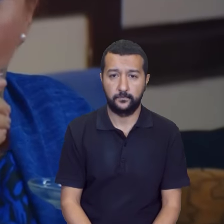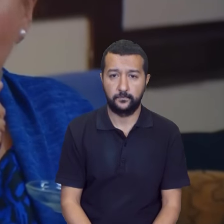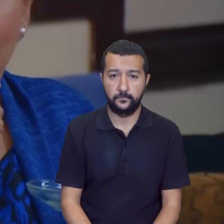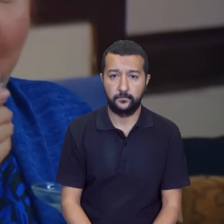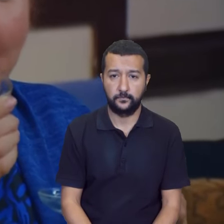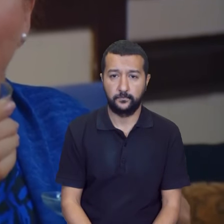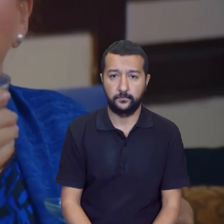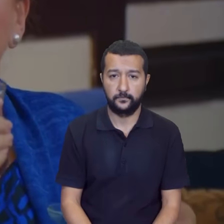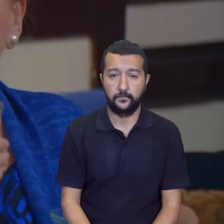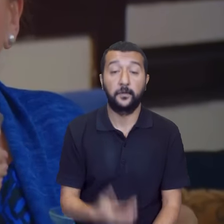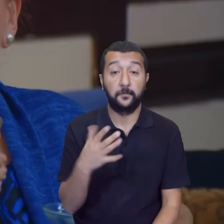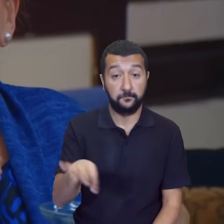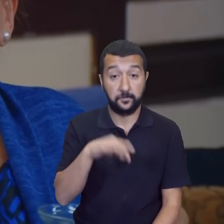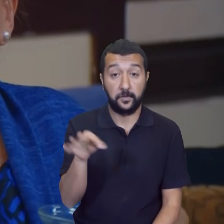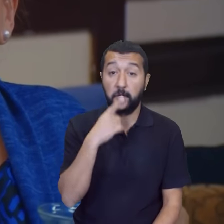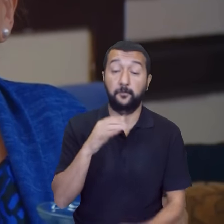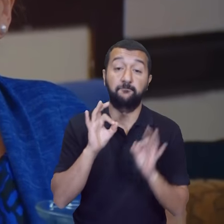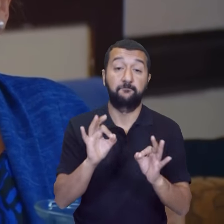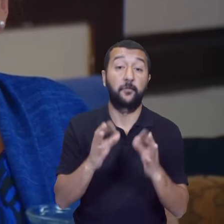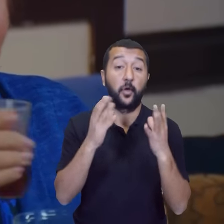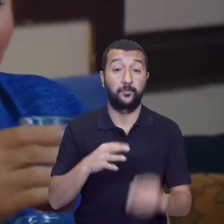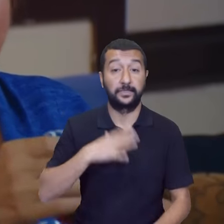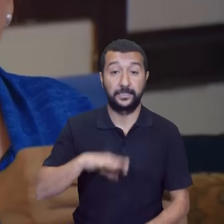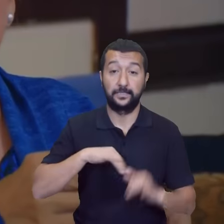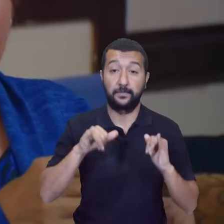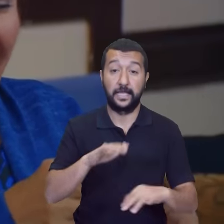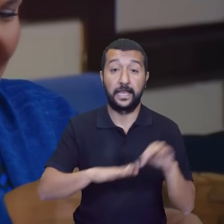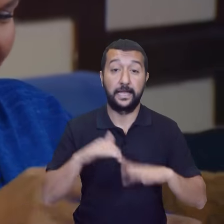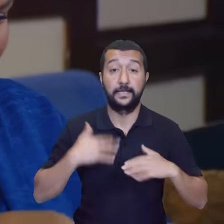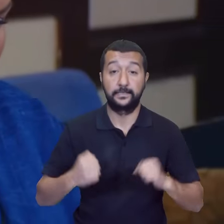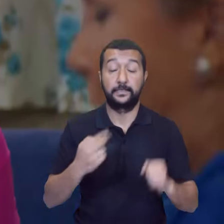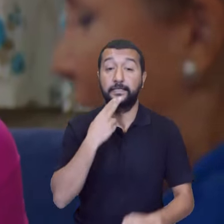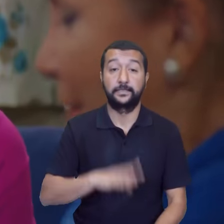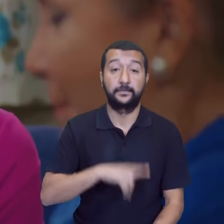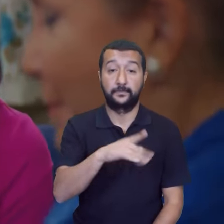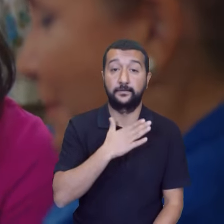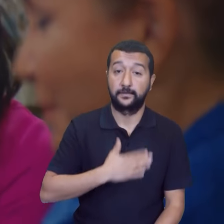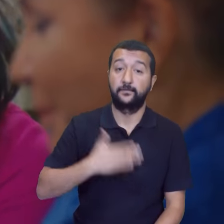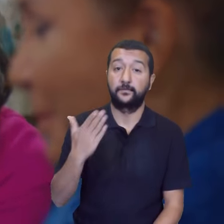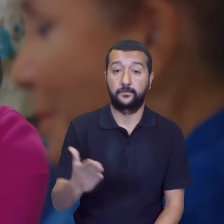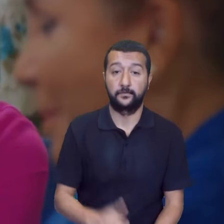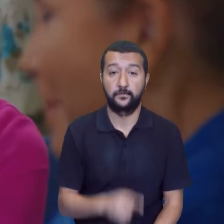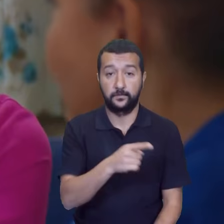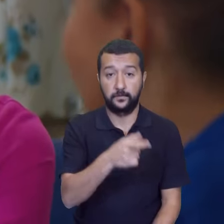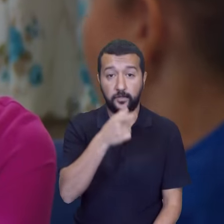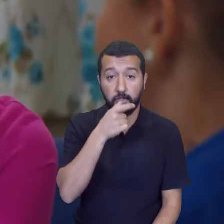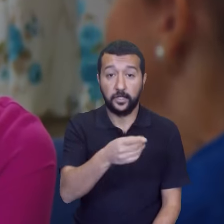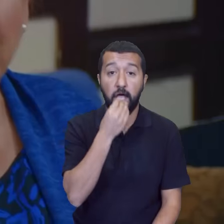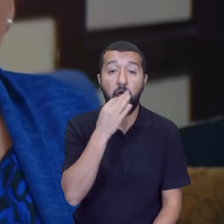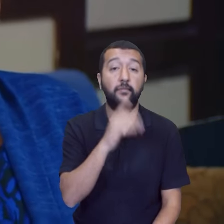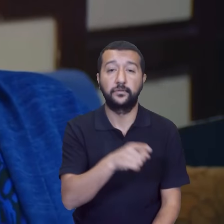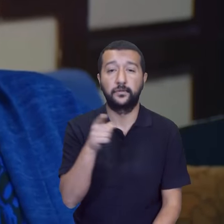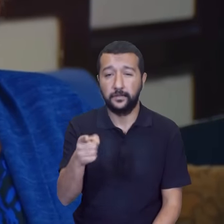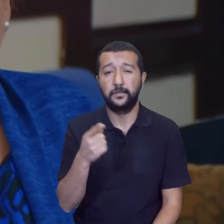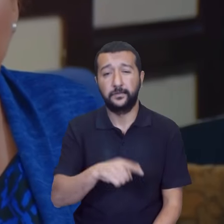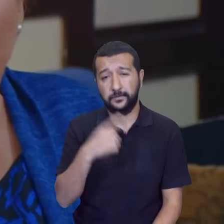Adile çayından içti. Çay da tam kıvamında, istediğim gibi. Ellerine sağlık kızım. Afiyet olsun. Kurabiyelerden almadınız.